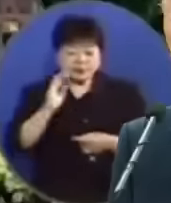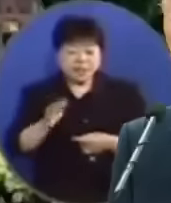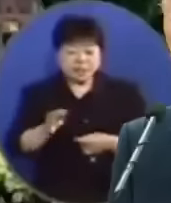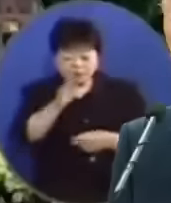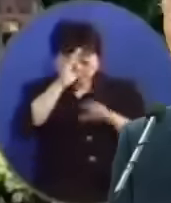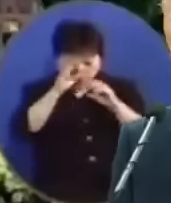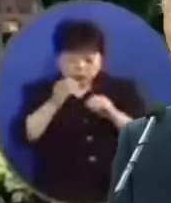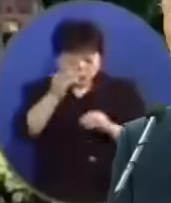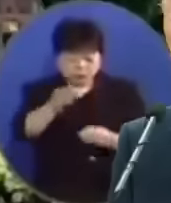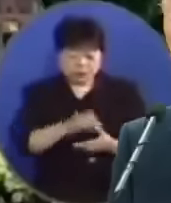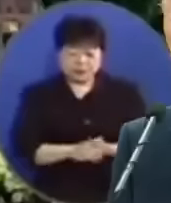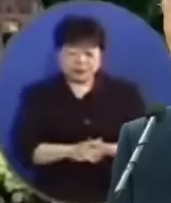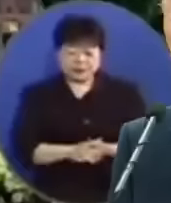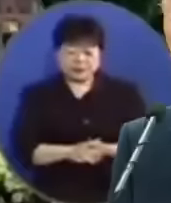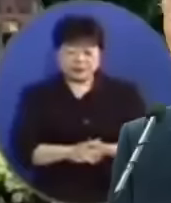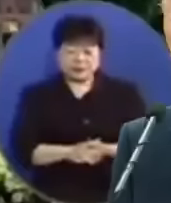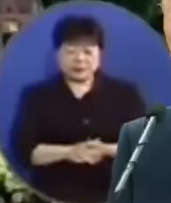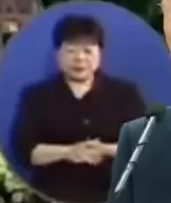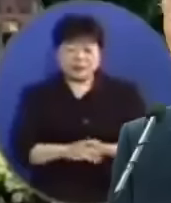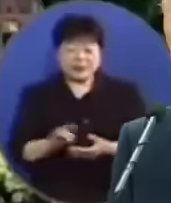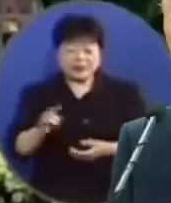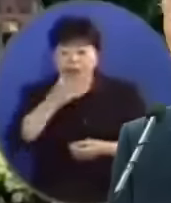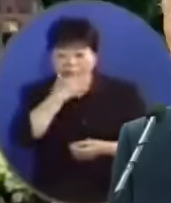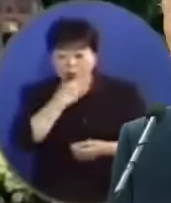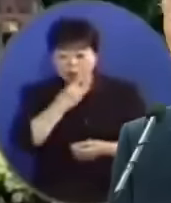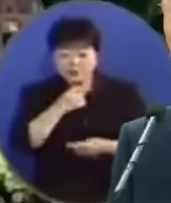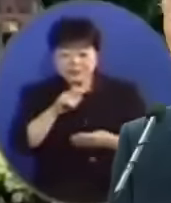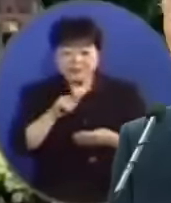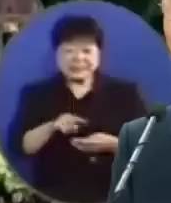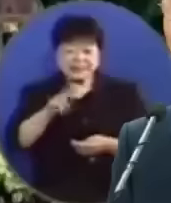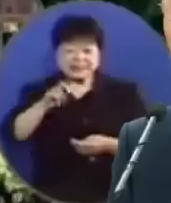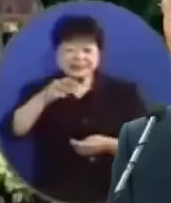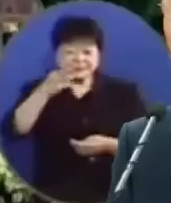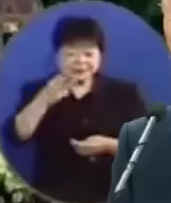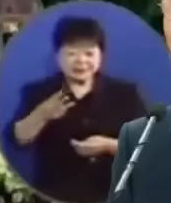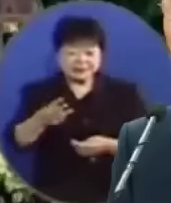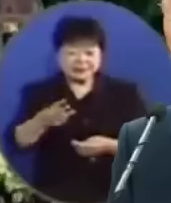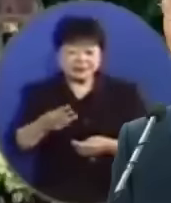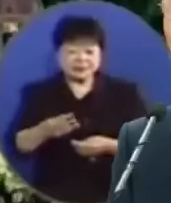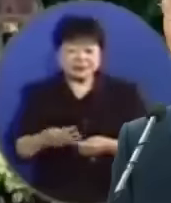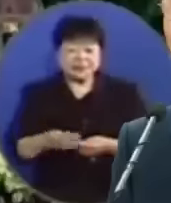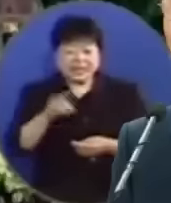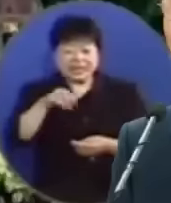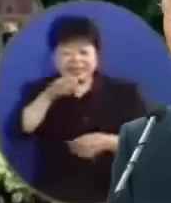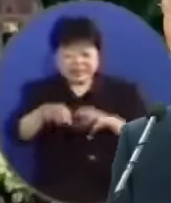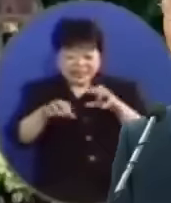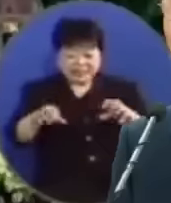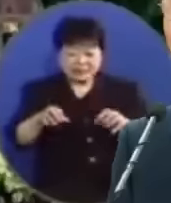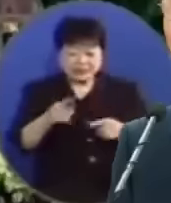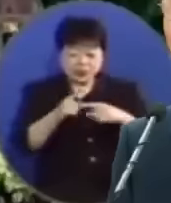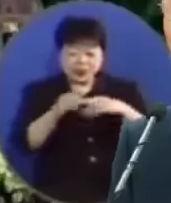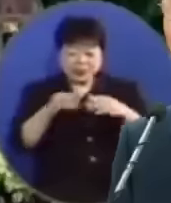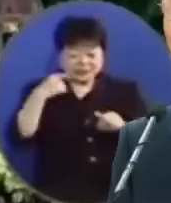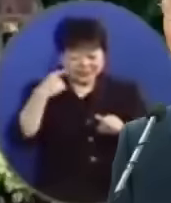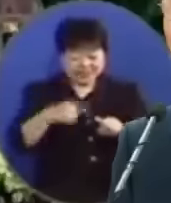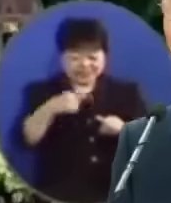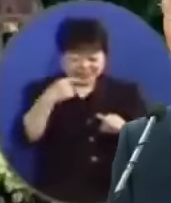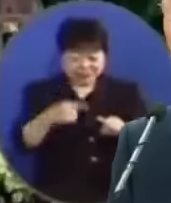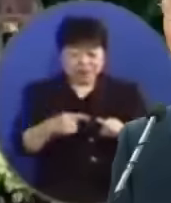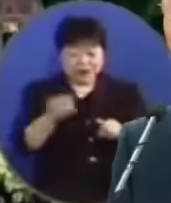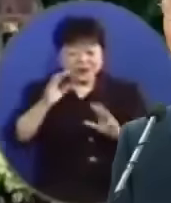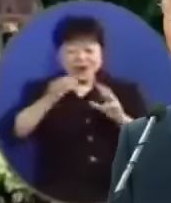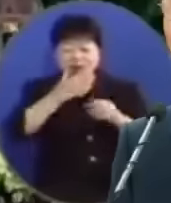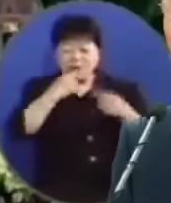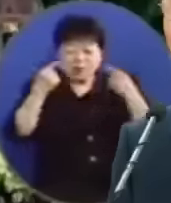병을 처치했습니다. 마태복음 4장 23절로 24절에 예수께서 온 갈릴리에 두루 다니사 그들의 회당에서 가르치시며